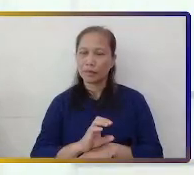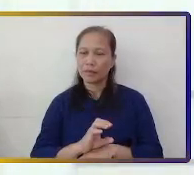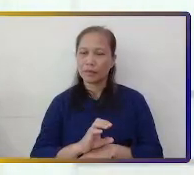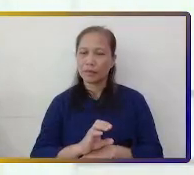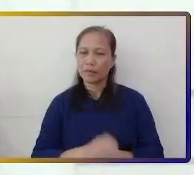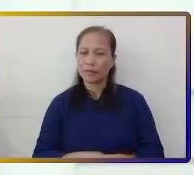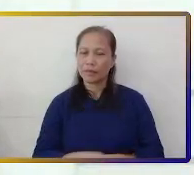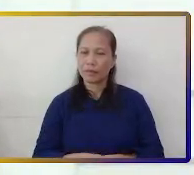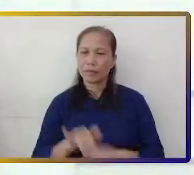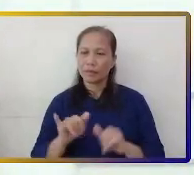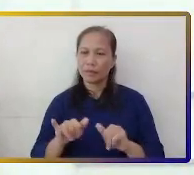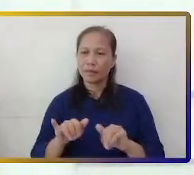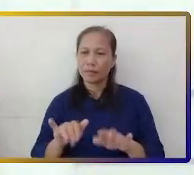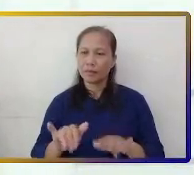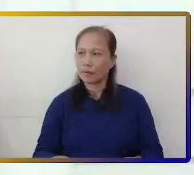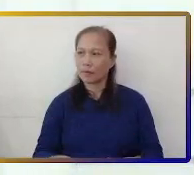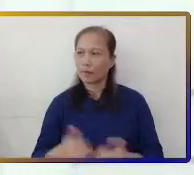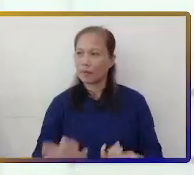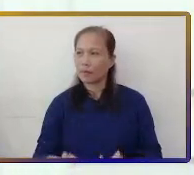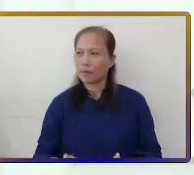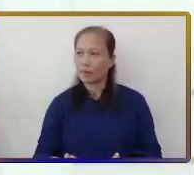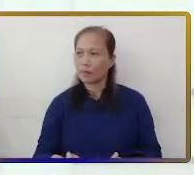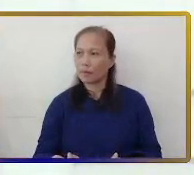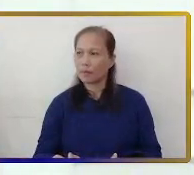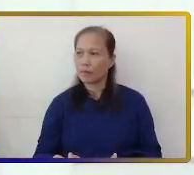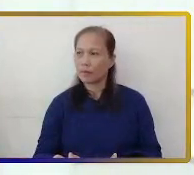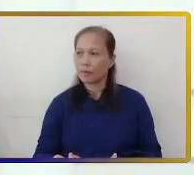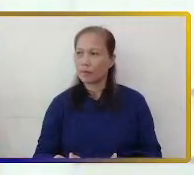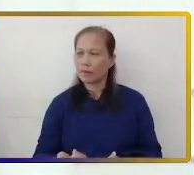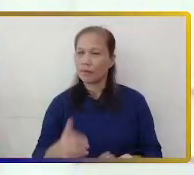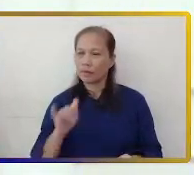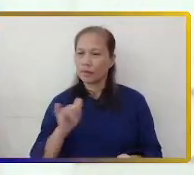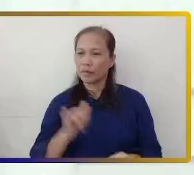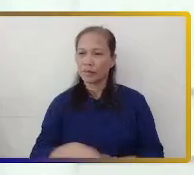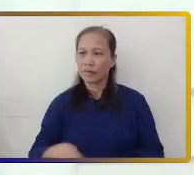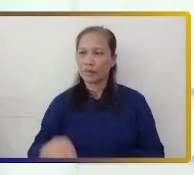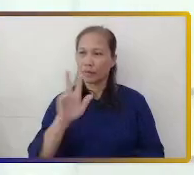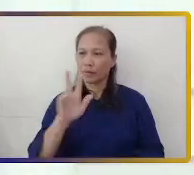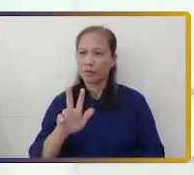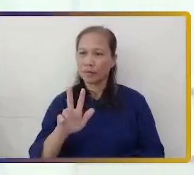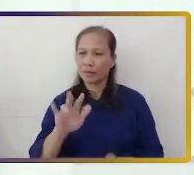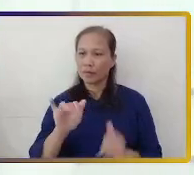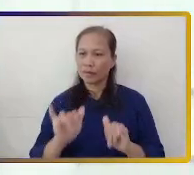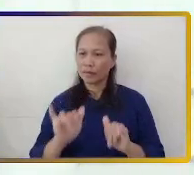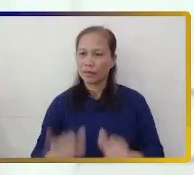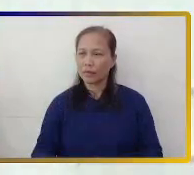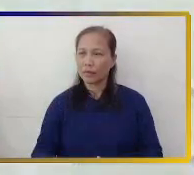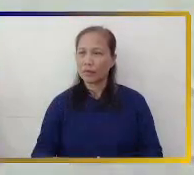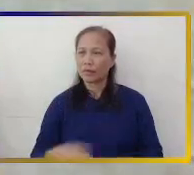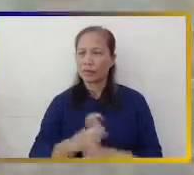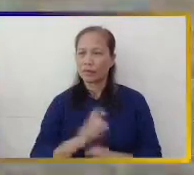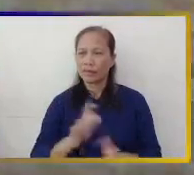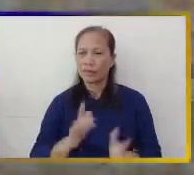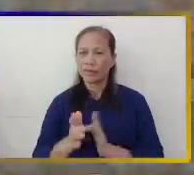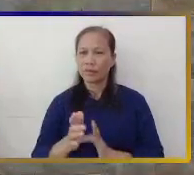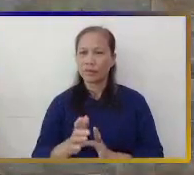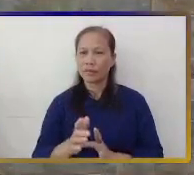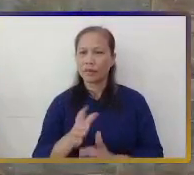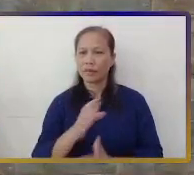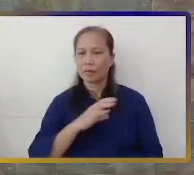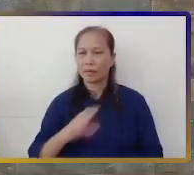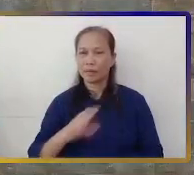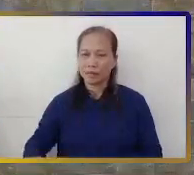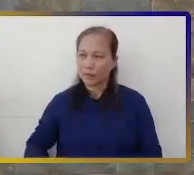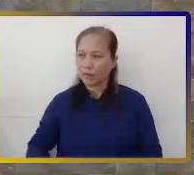existence ng church makikita natin na kung sa tatlo po na iyan nag-exist mula sa Panginoong jesukristo sa primitive ag